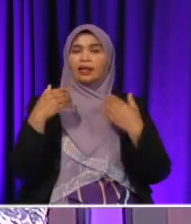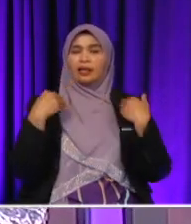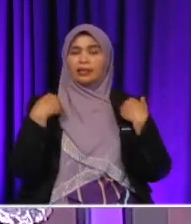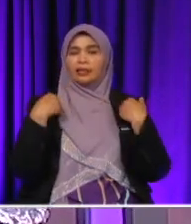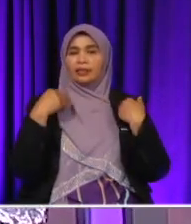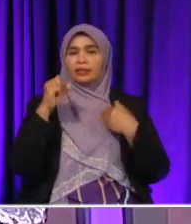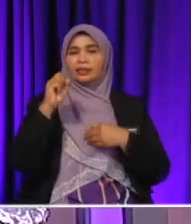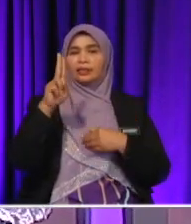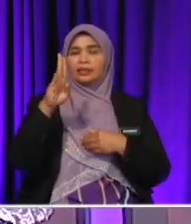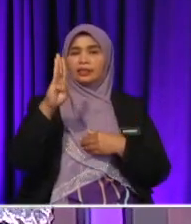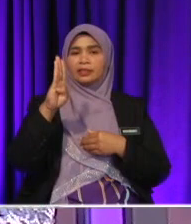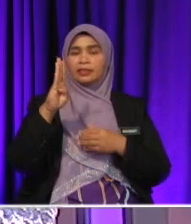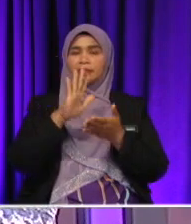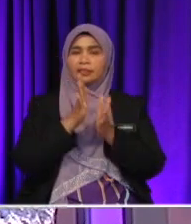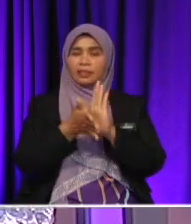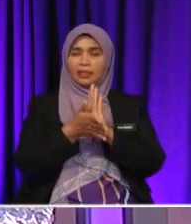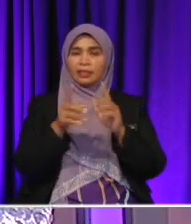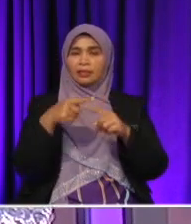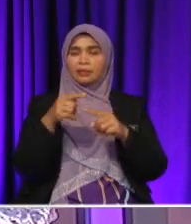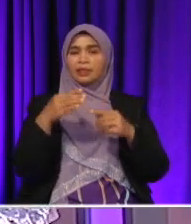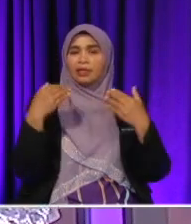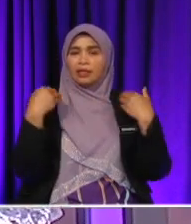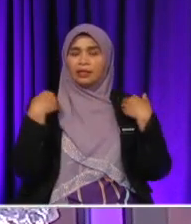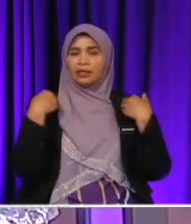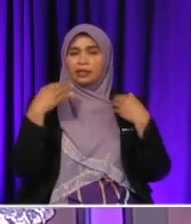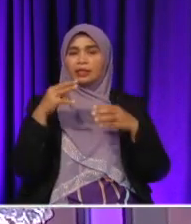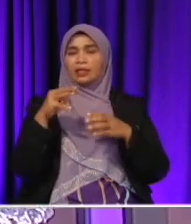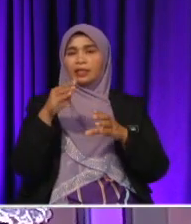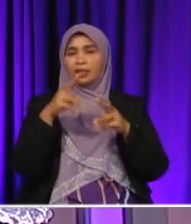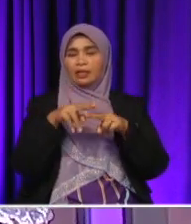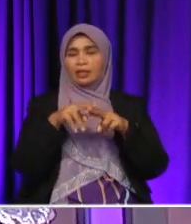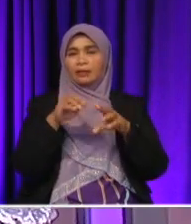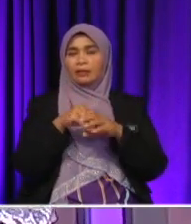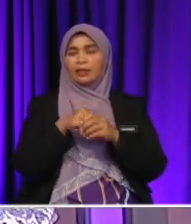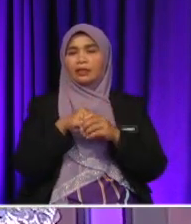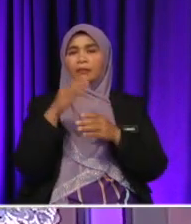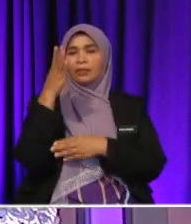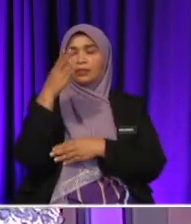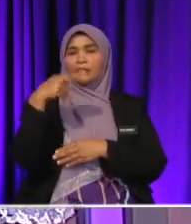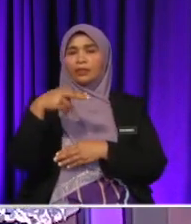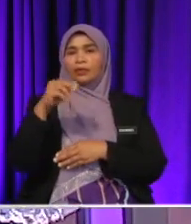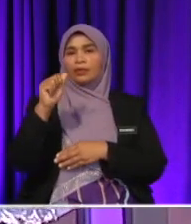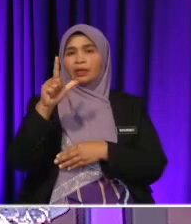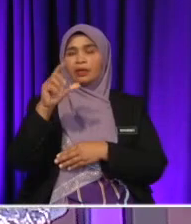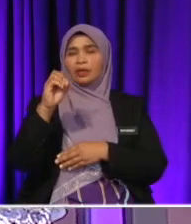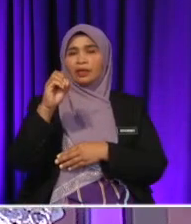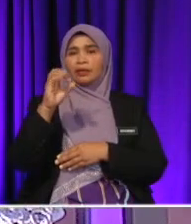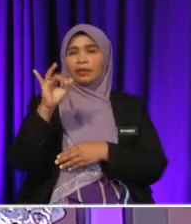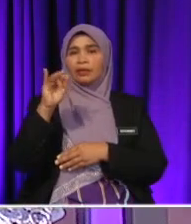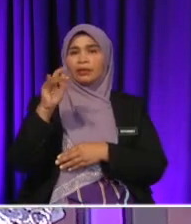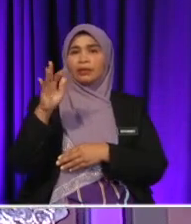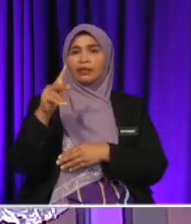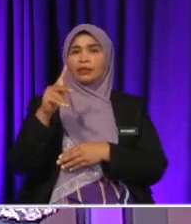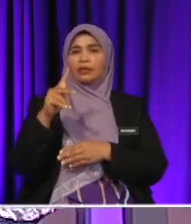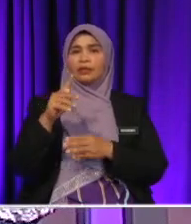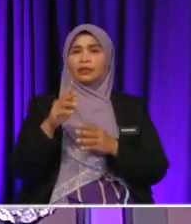Oke jadi bila kandungan garam dalam sel pokok halofit ini lagi tinggi dia tak kehilangan